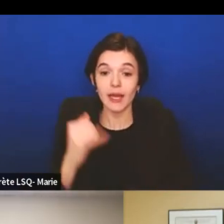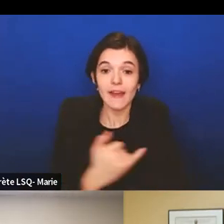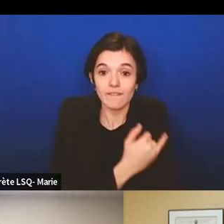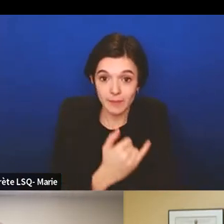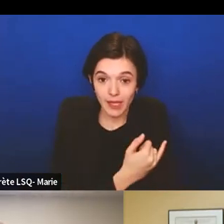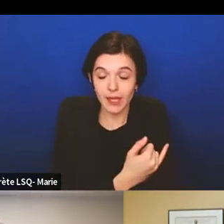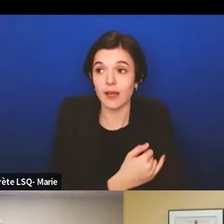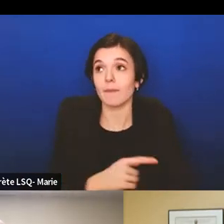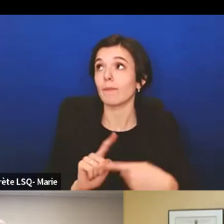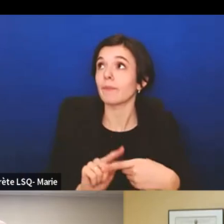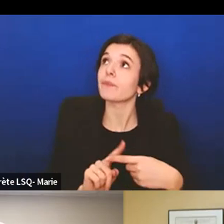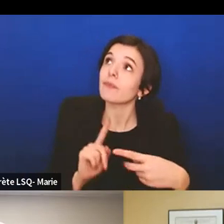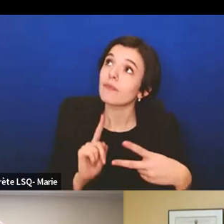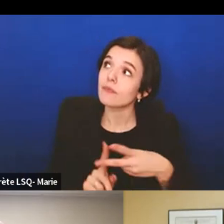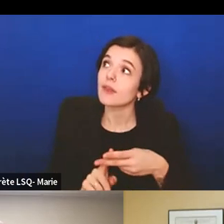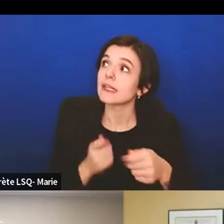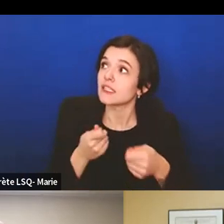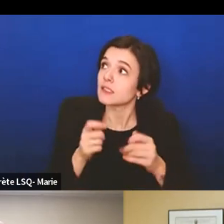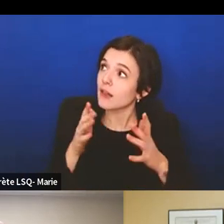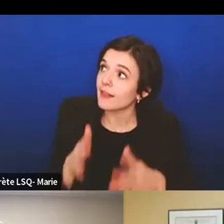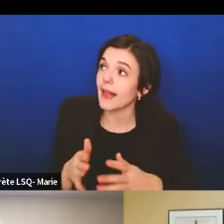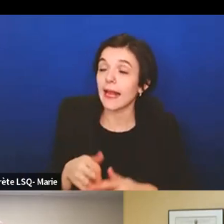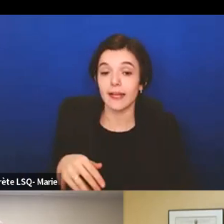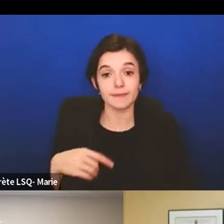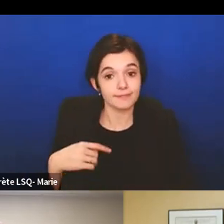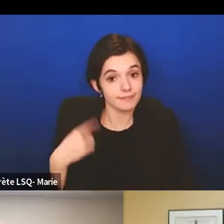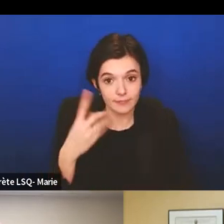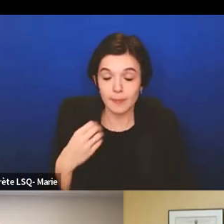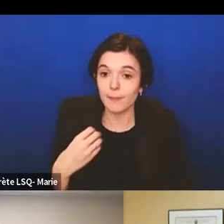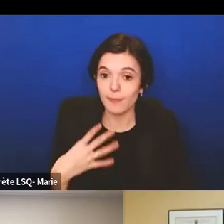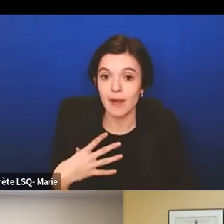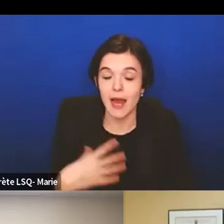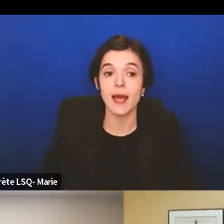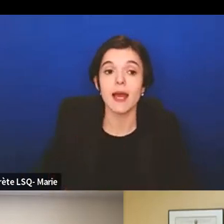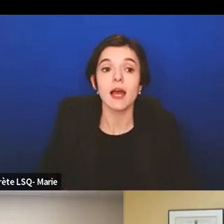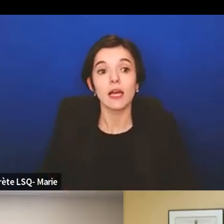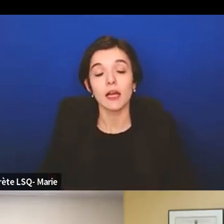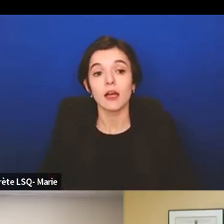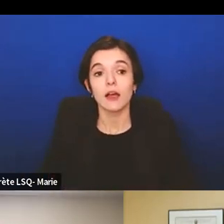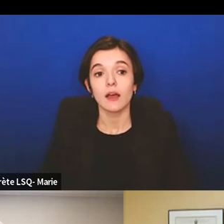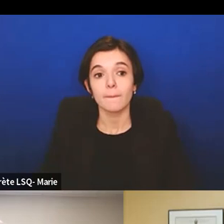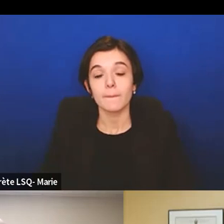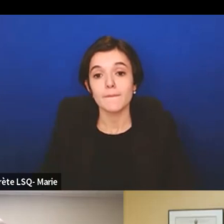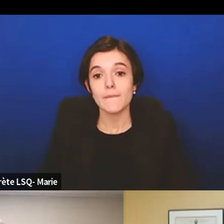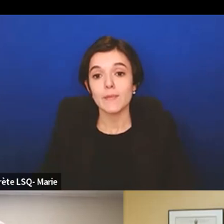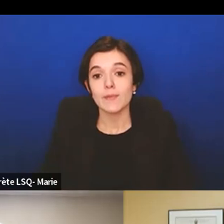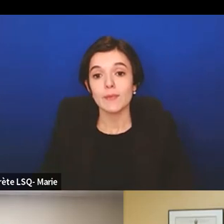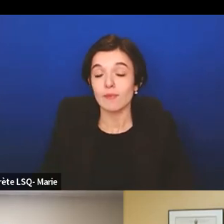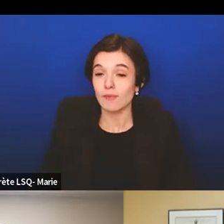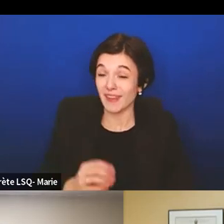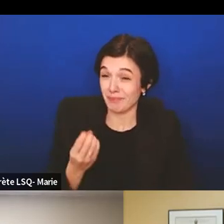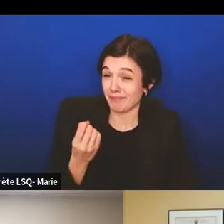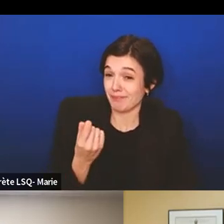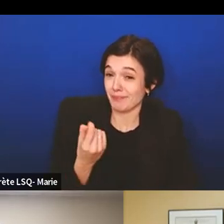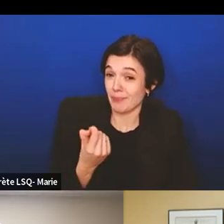les gestionnaires sont de race blanche, et les peu d'aînés